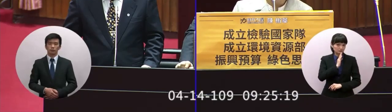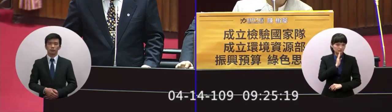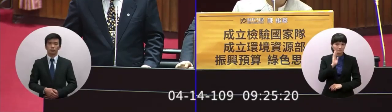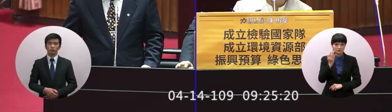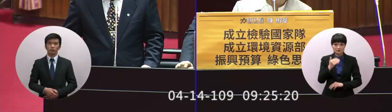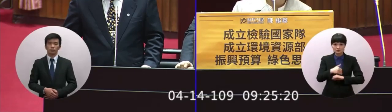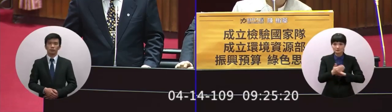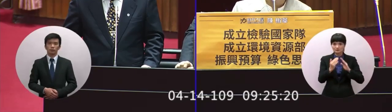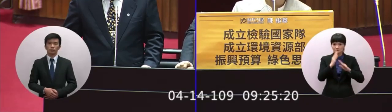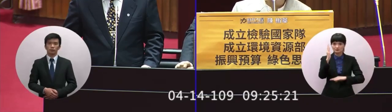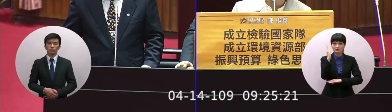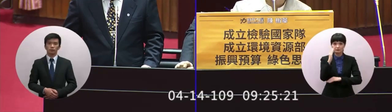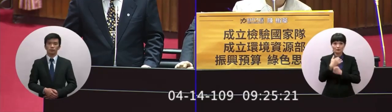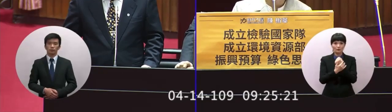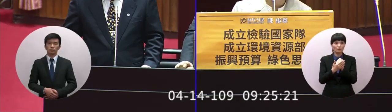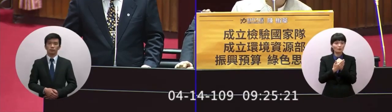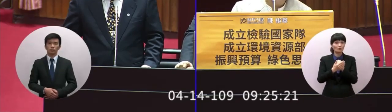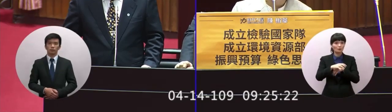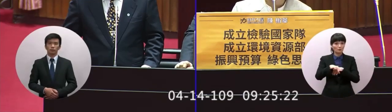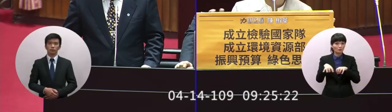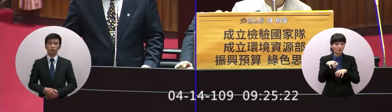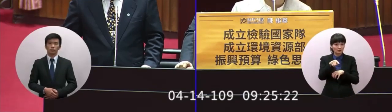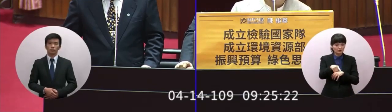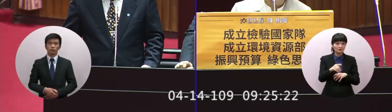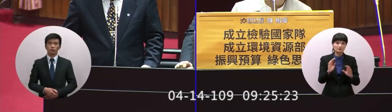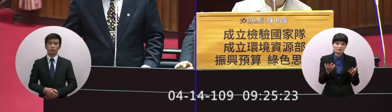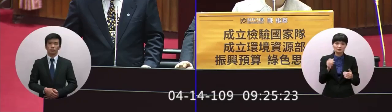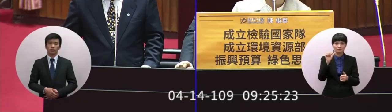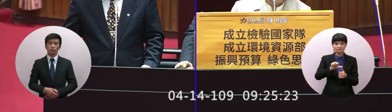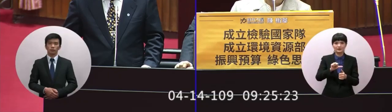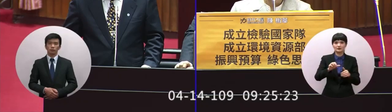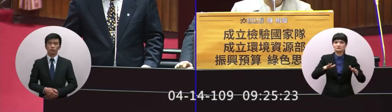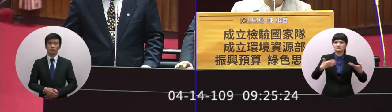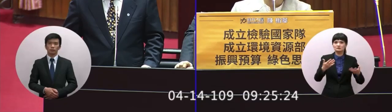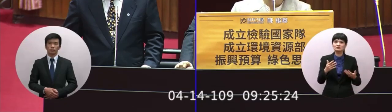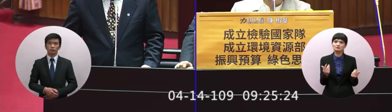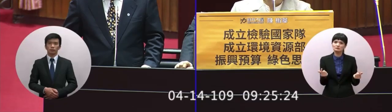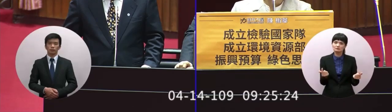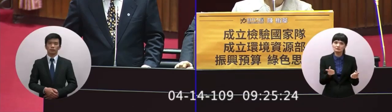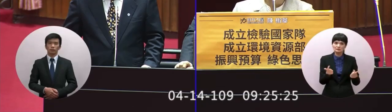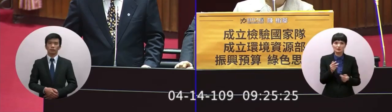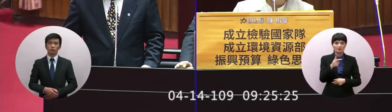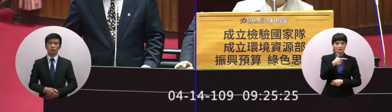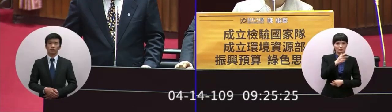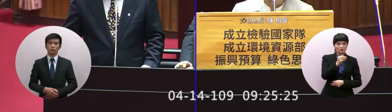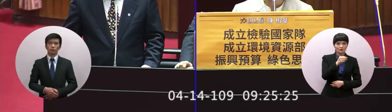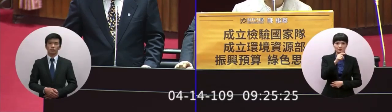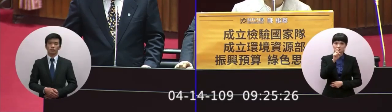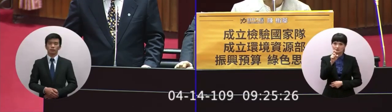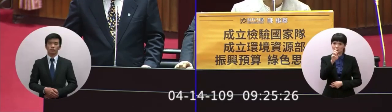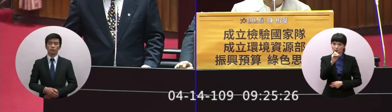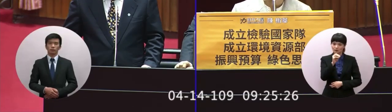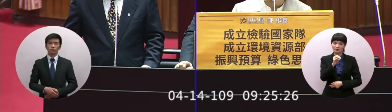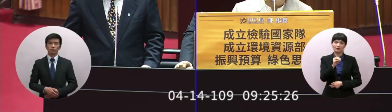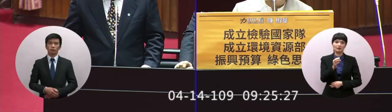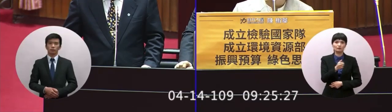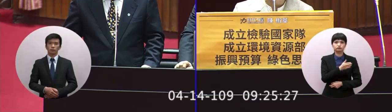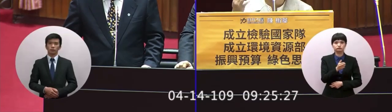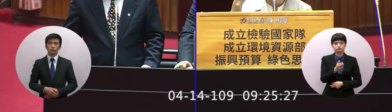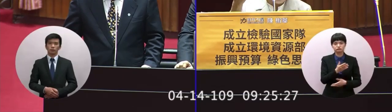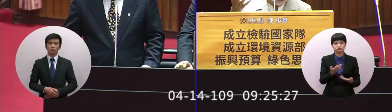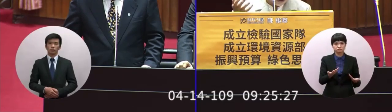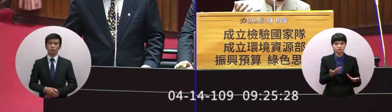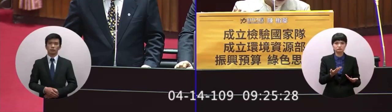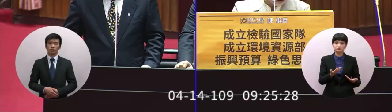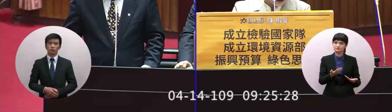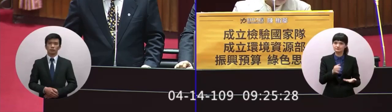们用的这个罚锾的金额都6-10万，就是很低，所以变相就鼓励一些这种废弃物不当的倾倒。那